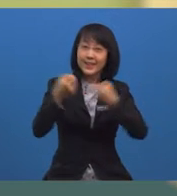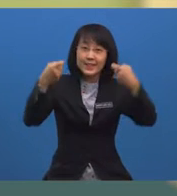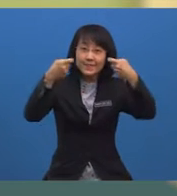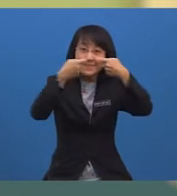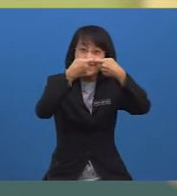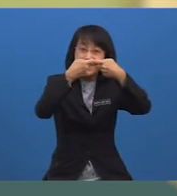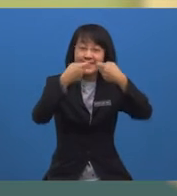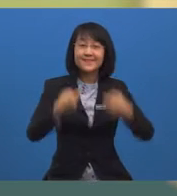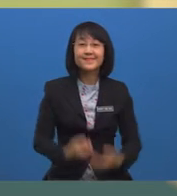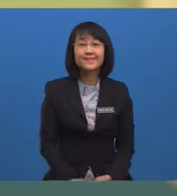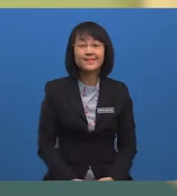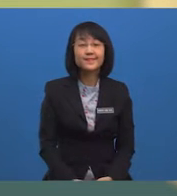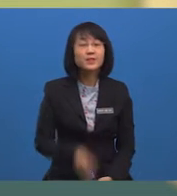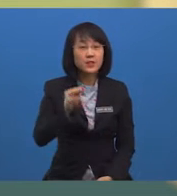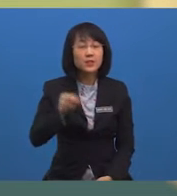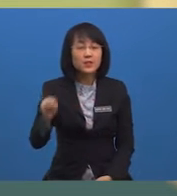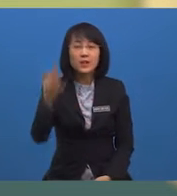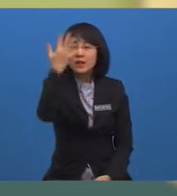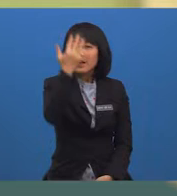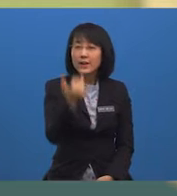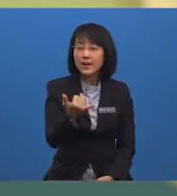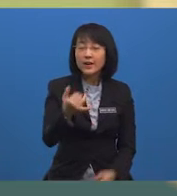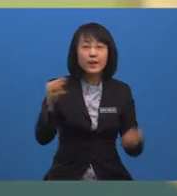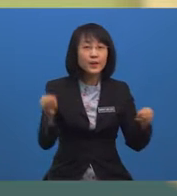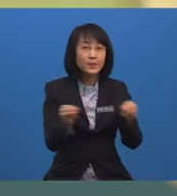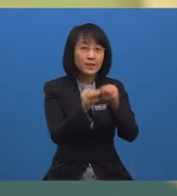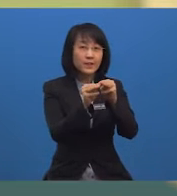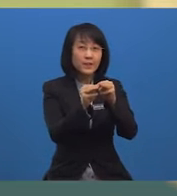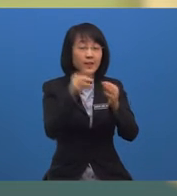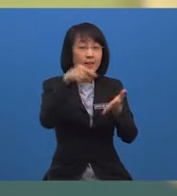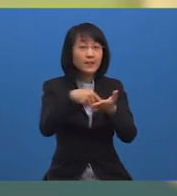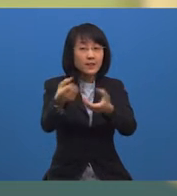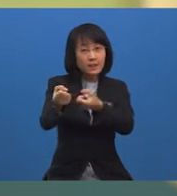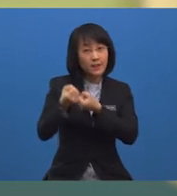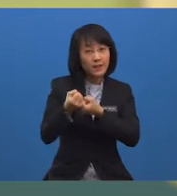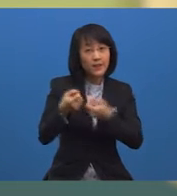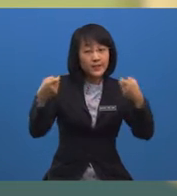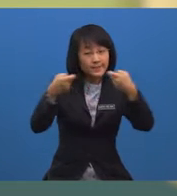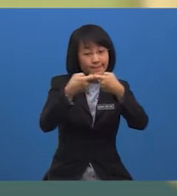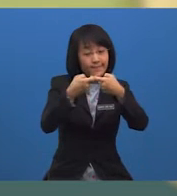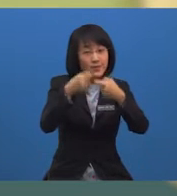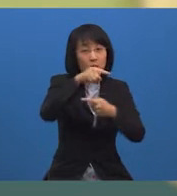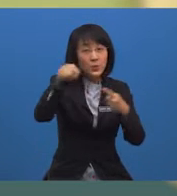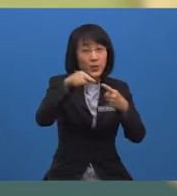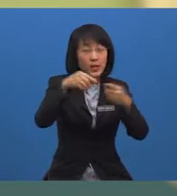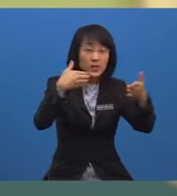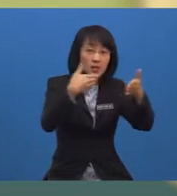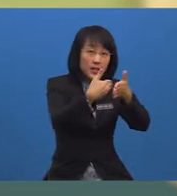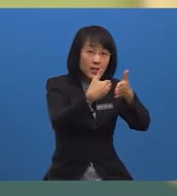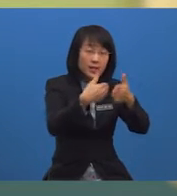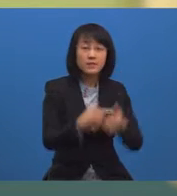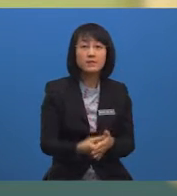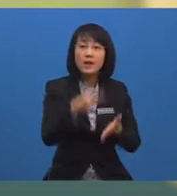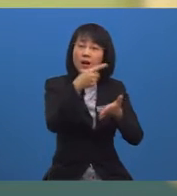lain. Murid-murid, mengapa magnet ini menarik apabila didekatkan? Apa